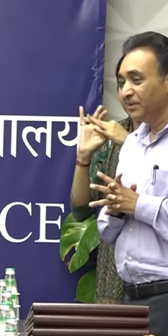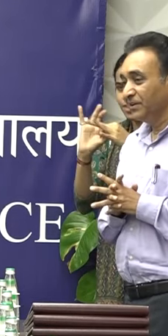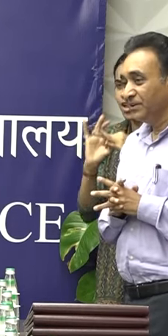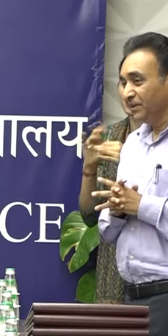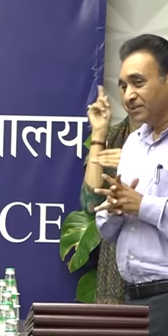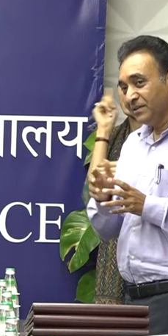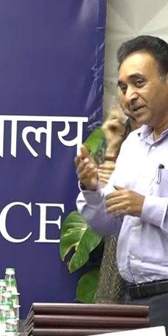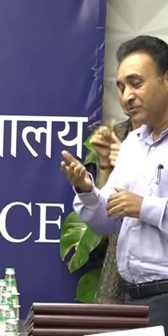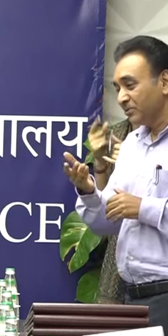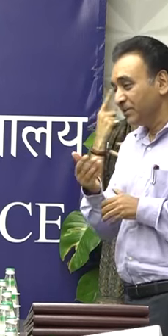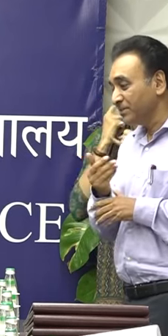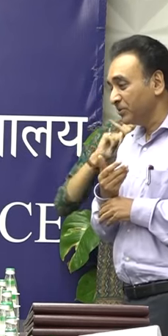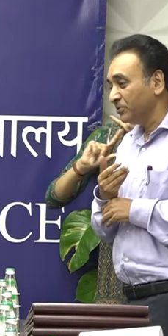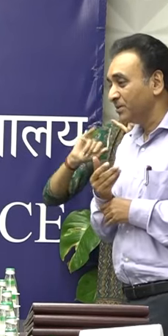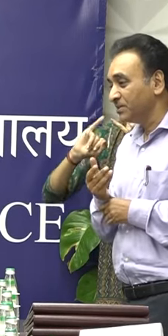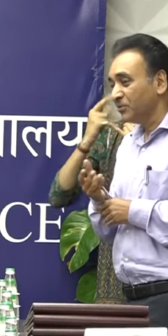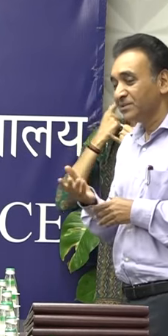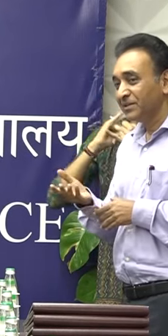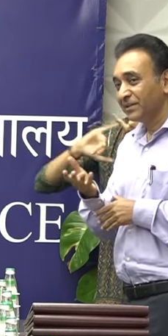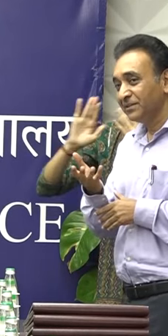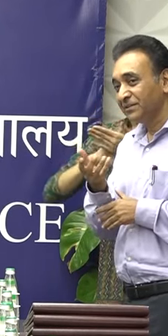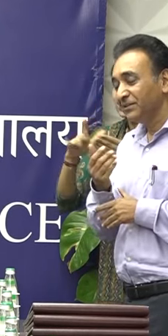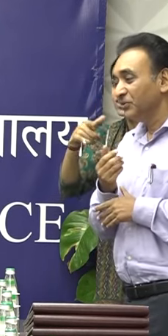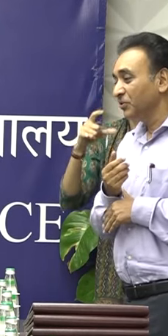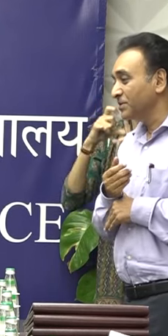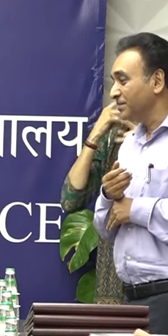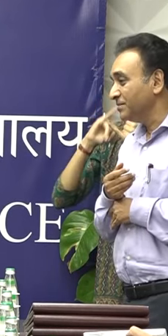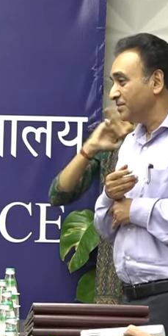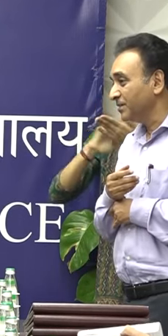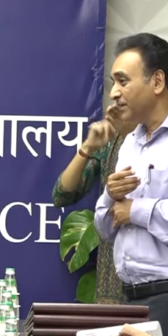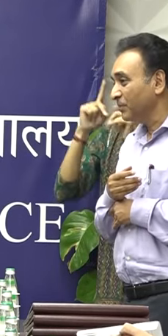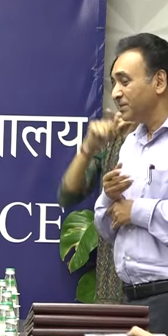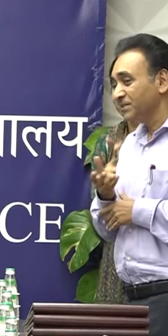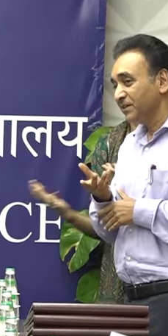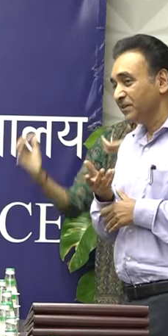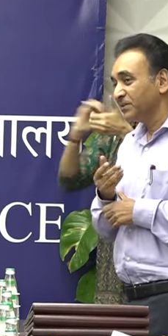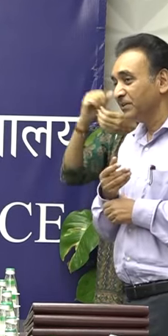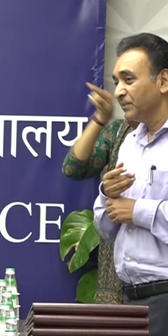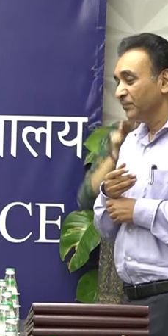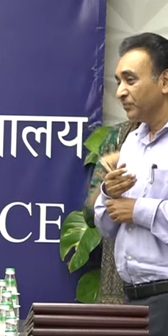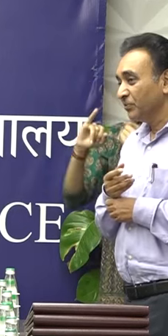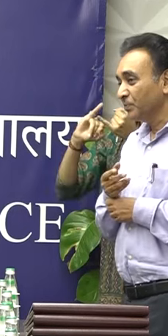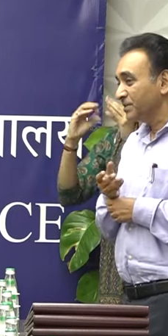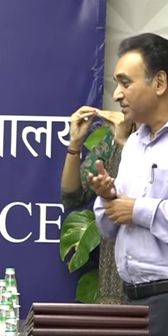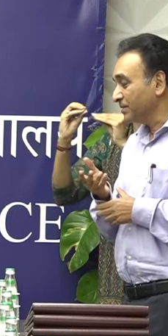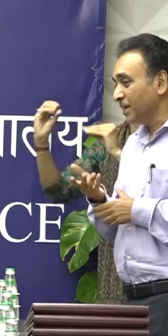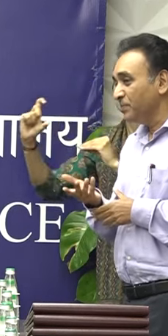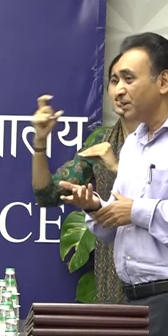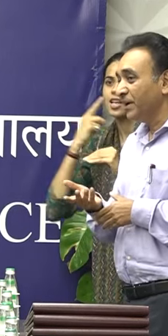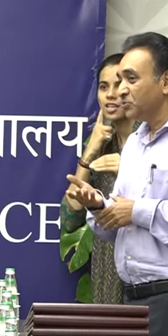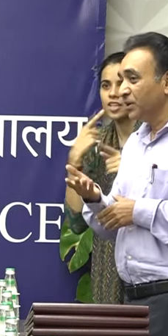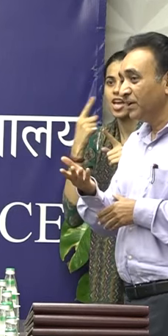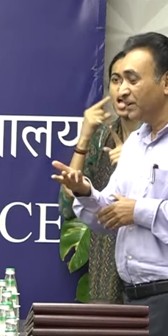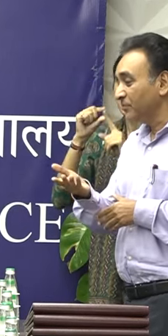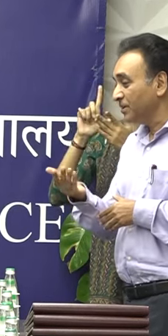हैं. इंडिया साइनिंग हैंड्स वालों ने तो सर इन्होंने तो डिज्नी हॉटस्टार के साथ कमर्शियल डील कर लिया है, BCCI के साथ. तो अपने सर जितने